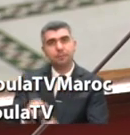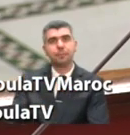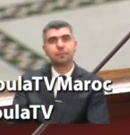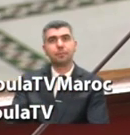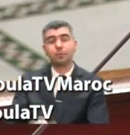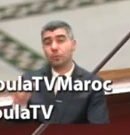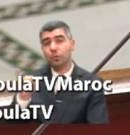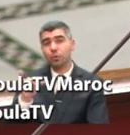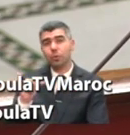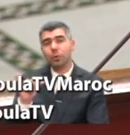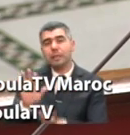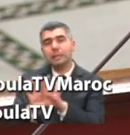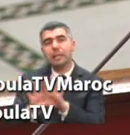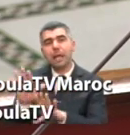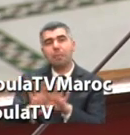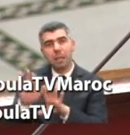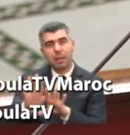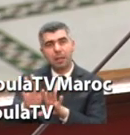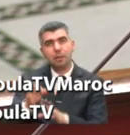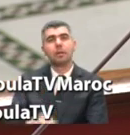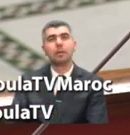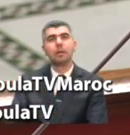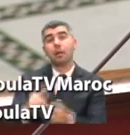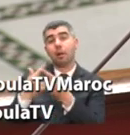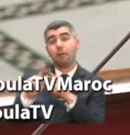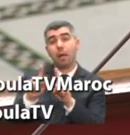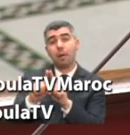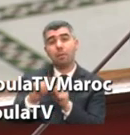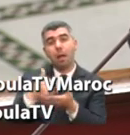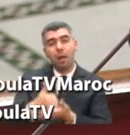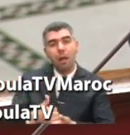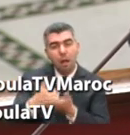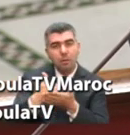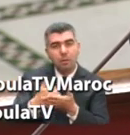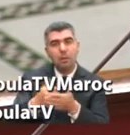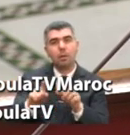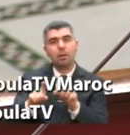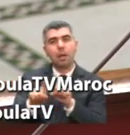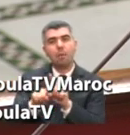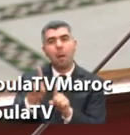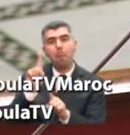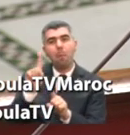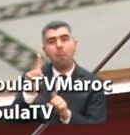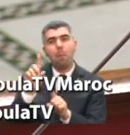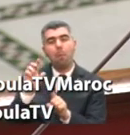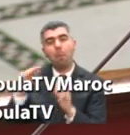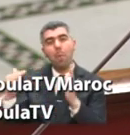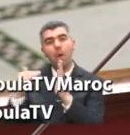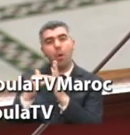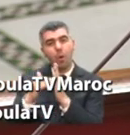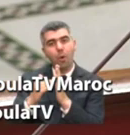شنية التدابير المتخذة، فهناك طبعا تعزيز الخدمات الاجتماعية، مبادرة الملكية مليون محفظة اللي استفدت